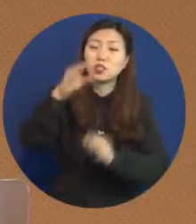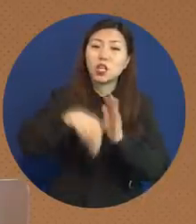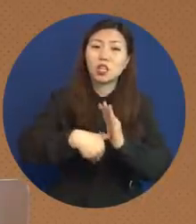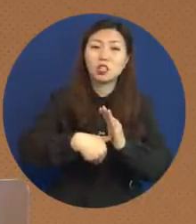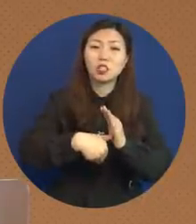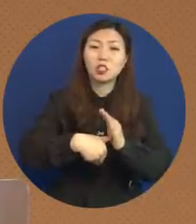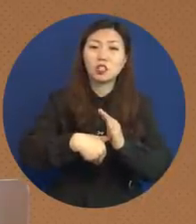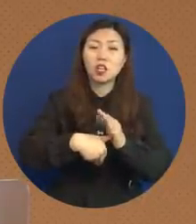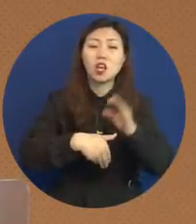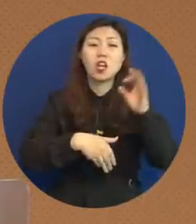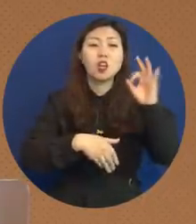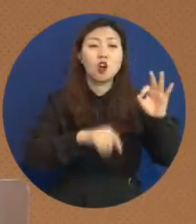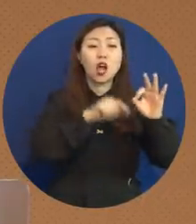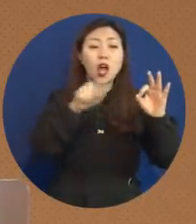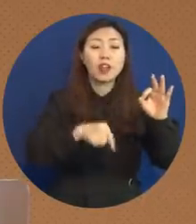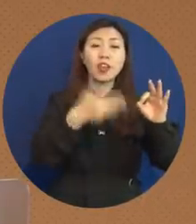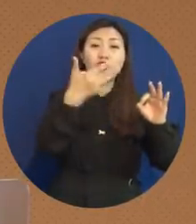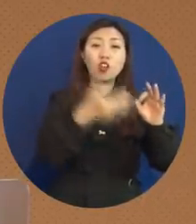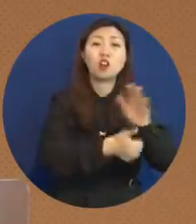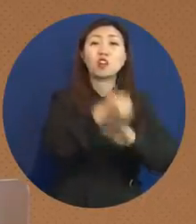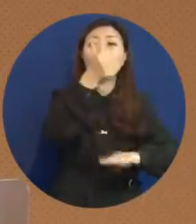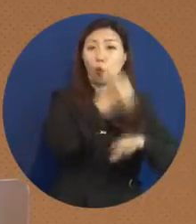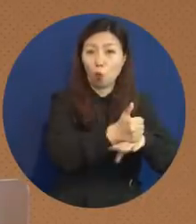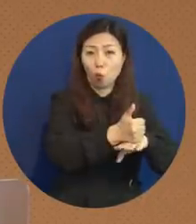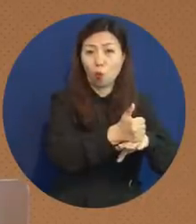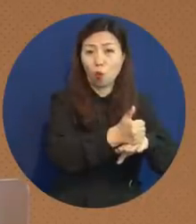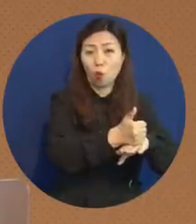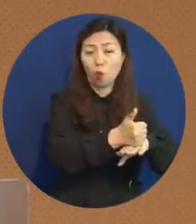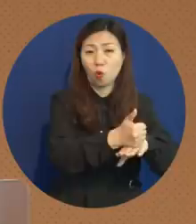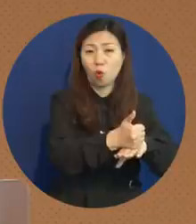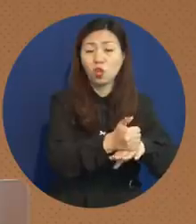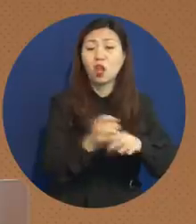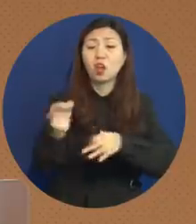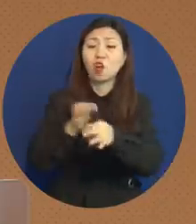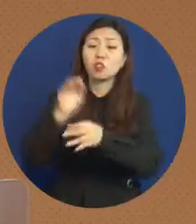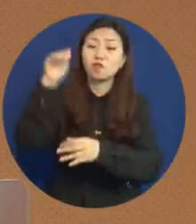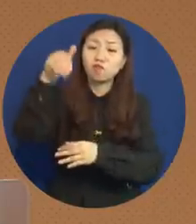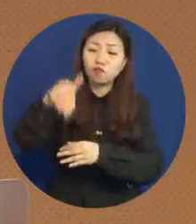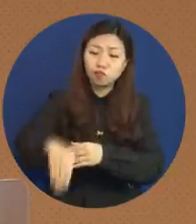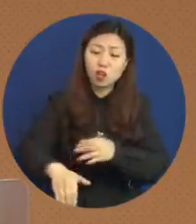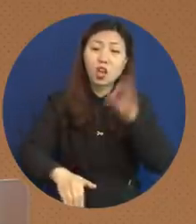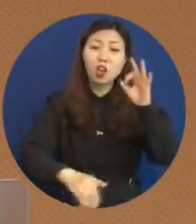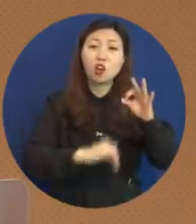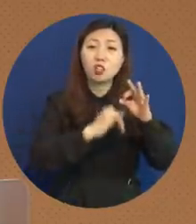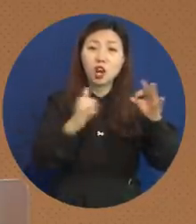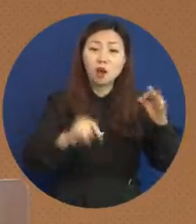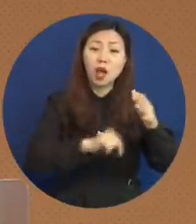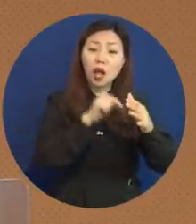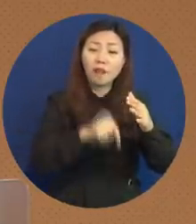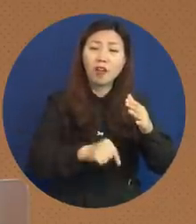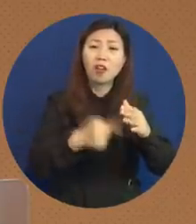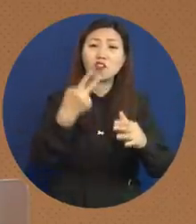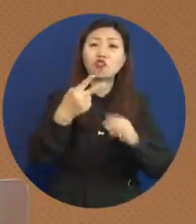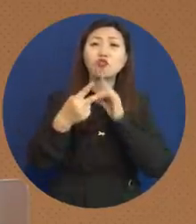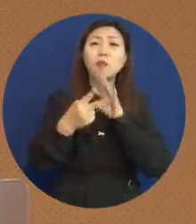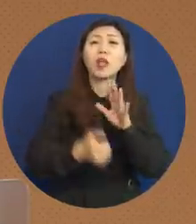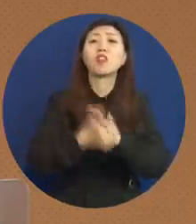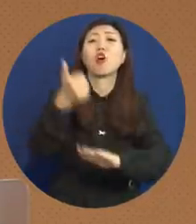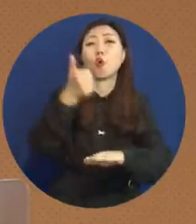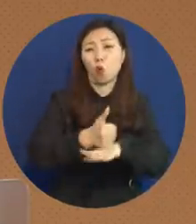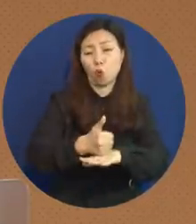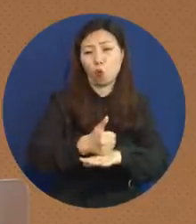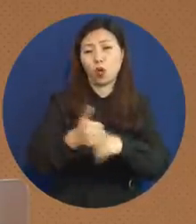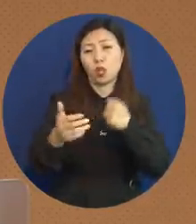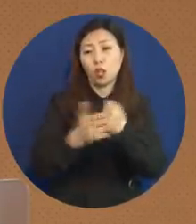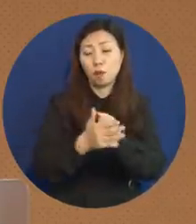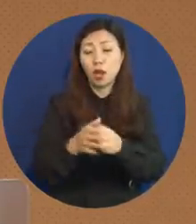8명이 성공하고 경기가 하강할 때는 10명 중에 2명이 성공한다. 그러니까 확률이